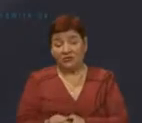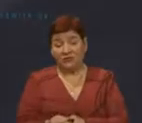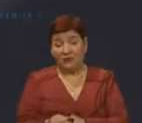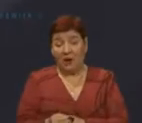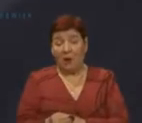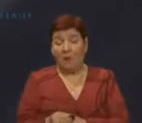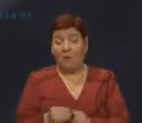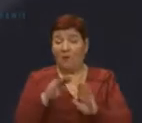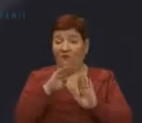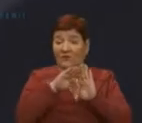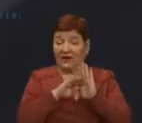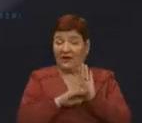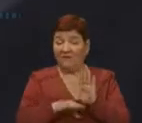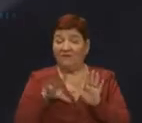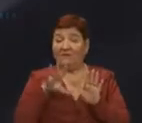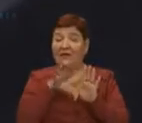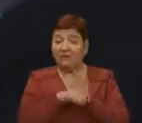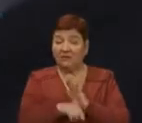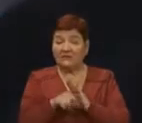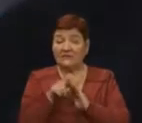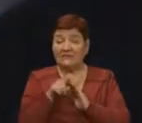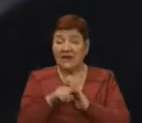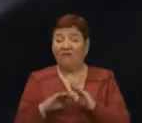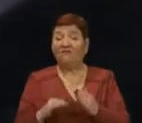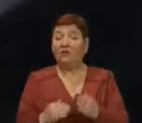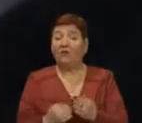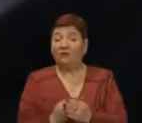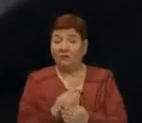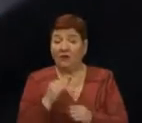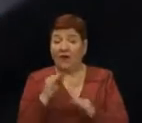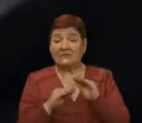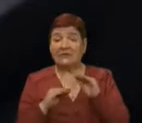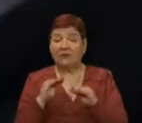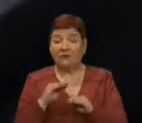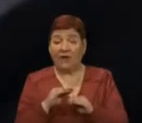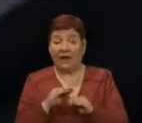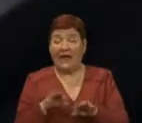в тарифи мала б закладатися ця відновлювальна складова, да,